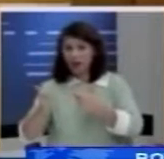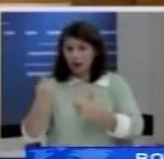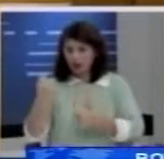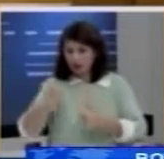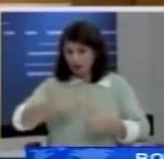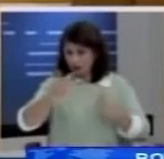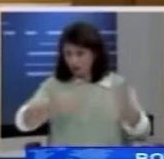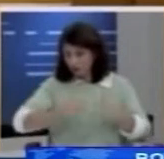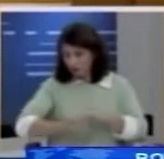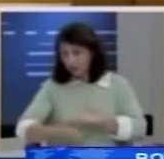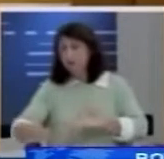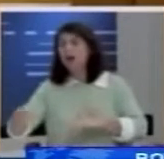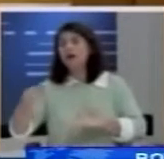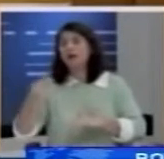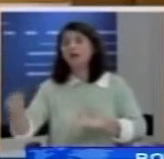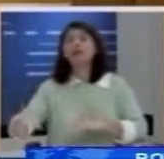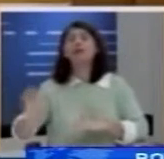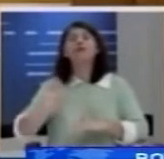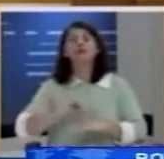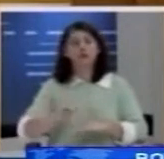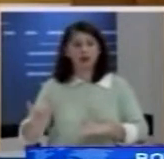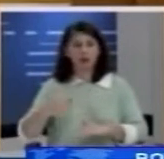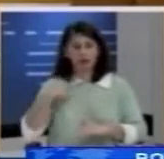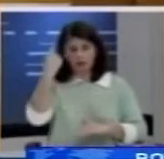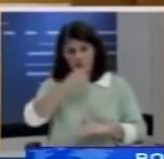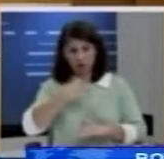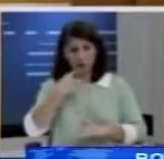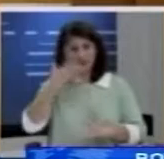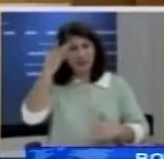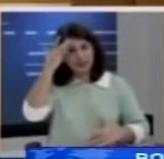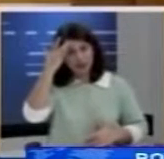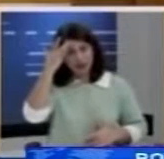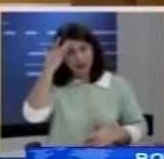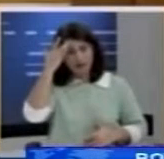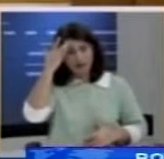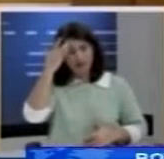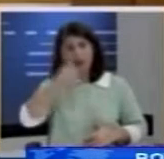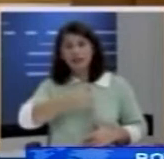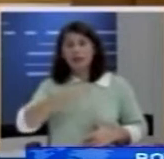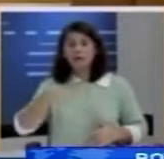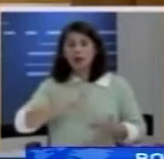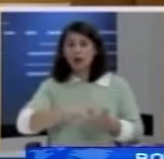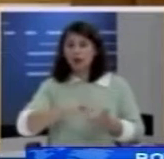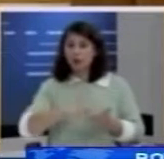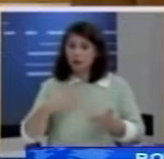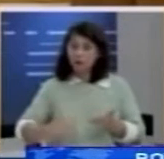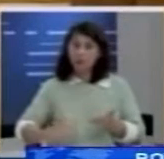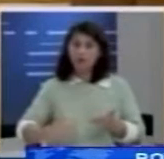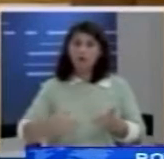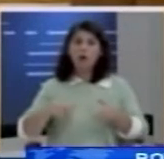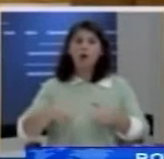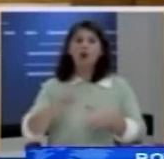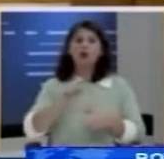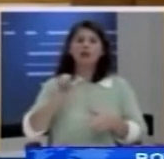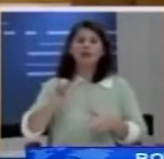αγύριστα. Και αν θέλετε και κάτι προσωπικό, συνειδητά στα μόνα γραφεία που έχουμε στη